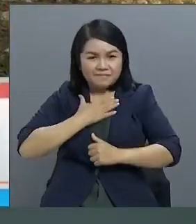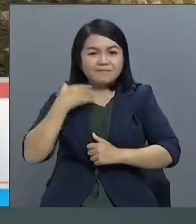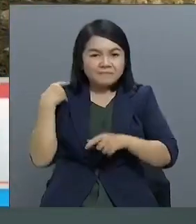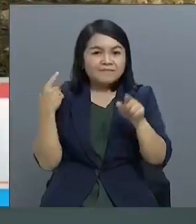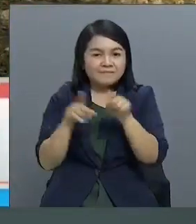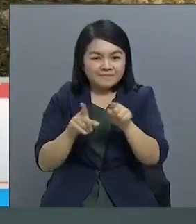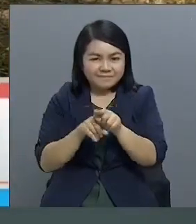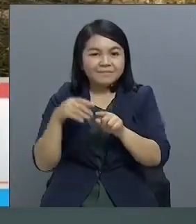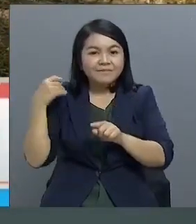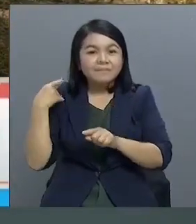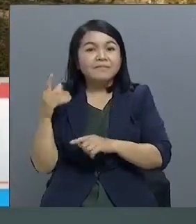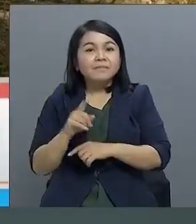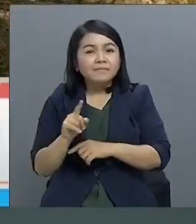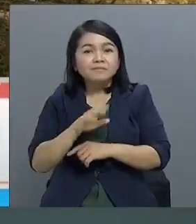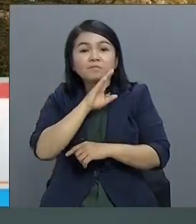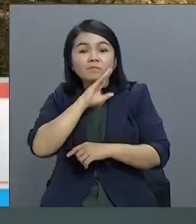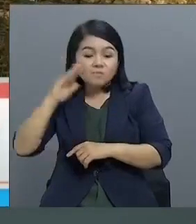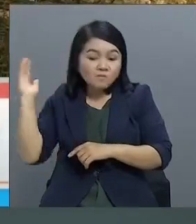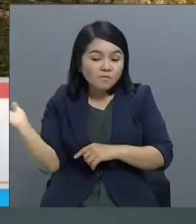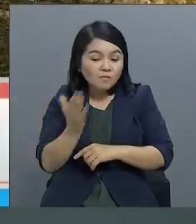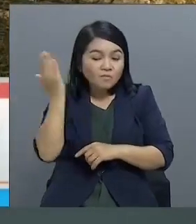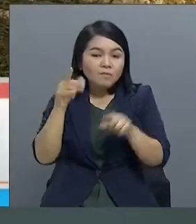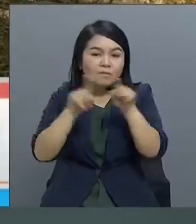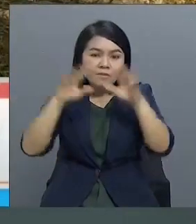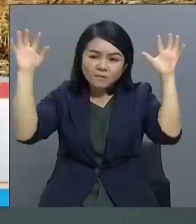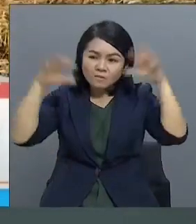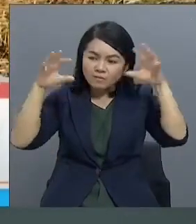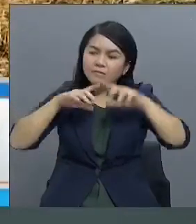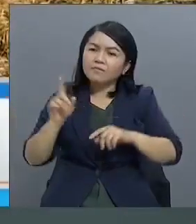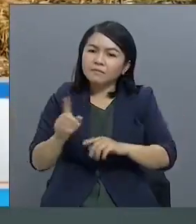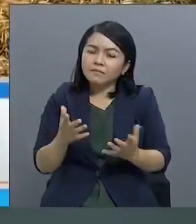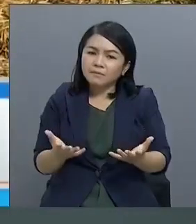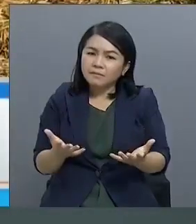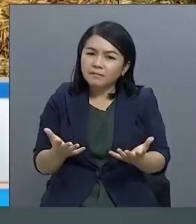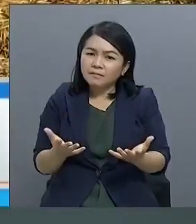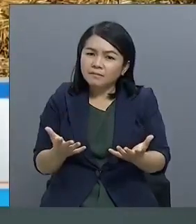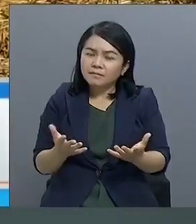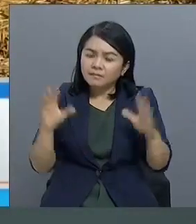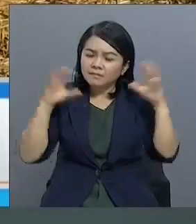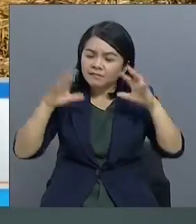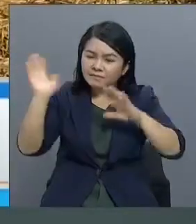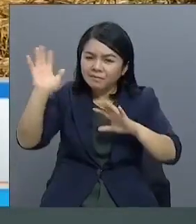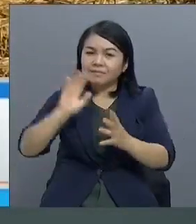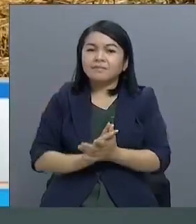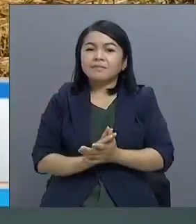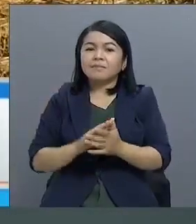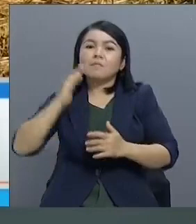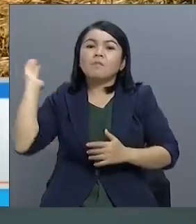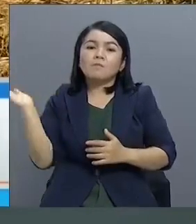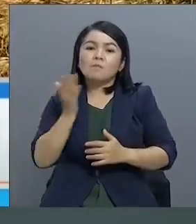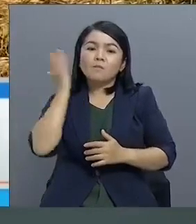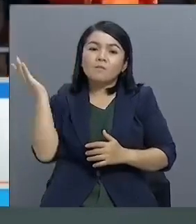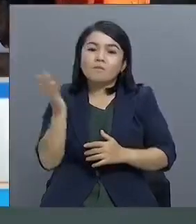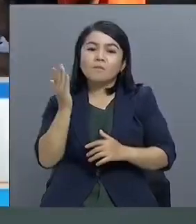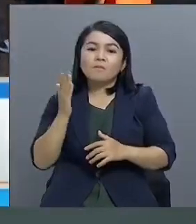ความว่าเดี๋ยวจะมีมรสุมเหรอฮะถ้าเกิดลมมันมาแบบเนี้ยเห็นร้อนๆนิ่งๆแบบนี ้ไม่น่าจะมรสุมนะฮะน่าจะเป็นแรงซะมากกว่า พายุฤดูร้อนใช่